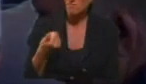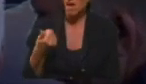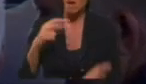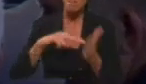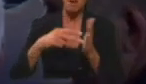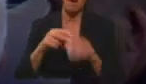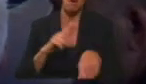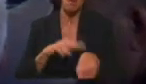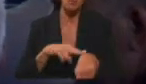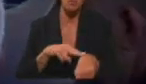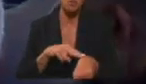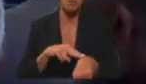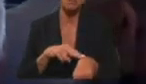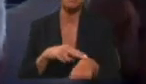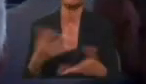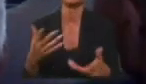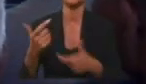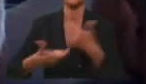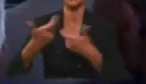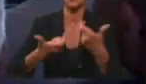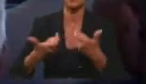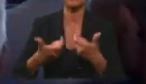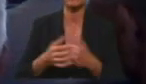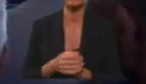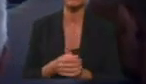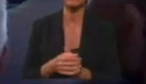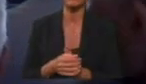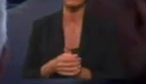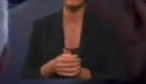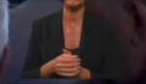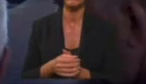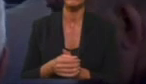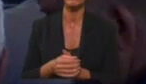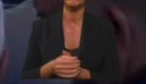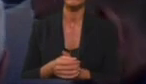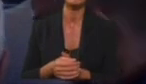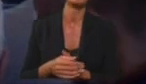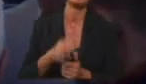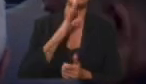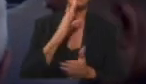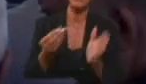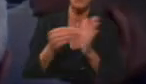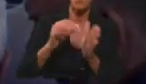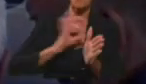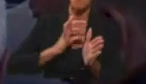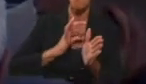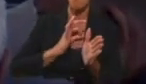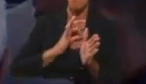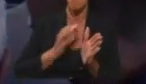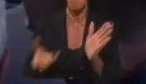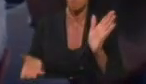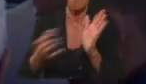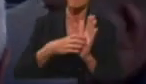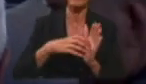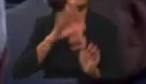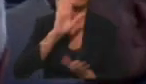odjechać, tak, autobus. No to co robią? No to jedna gwiazdka, beznadzieja, tak? Nie ma sensu, tak, korzystać z